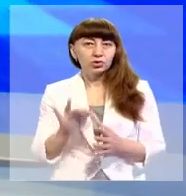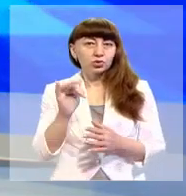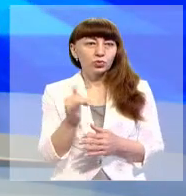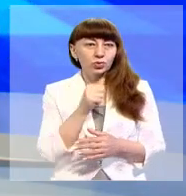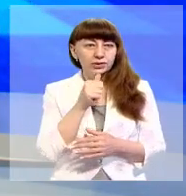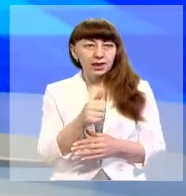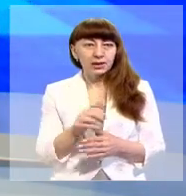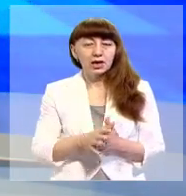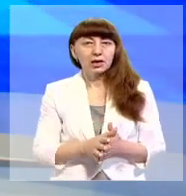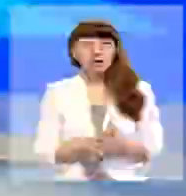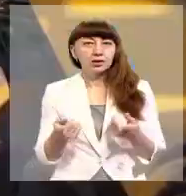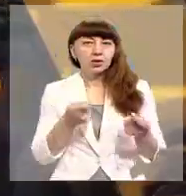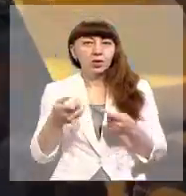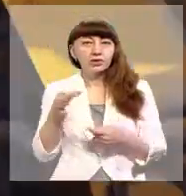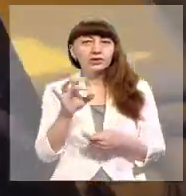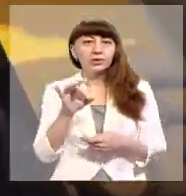департаменті ұйымдастырды.